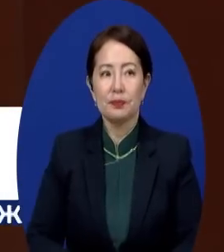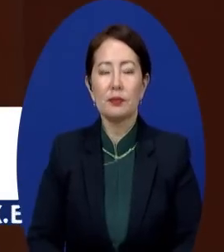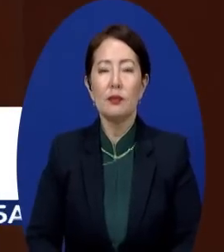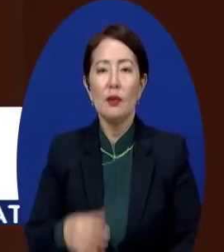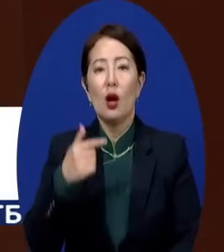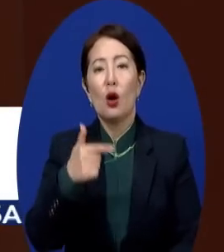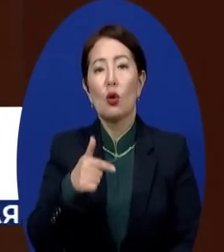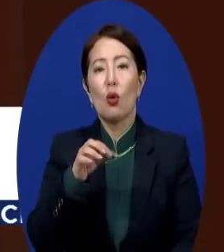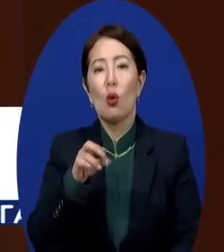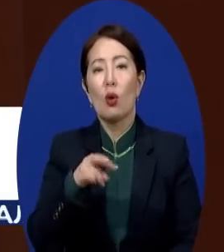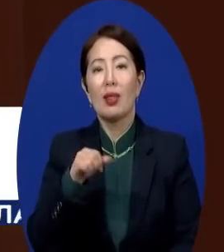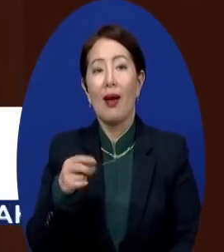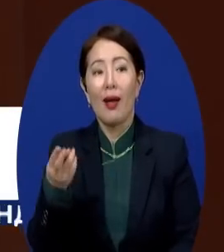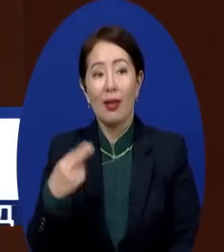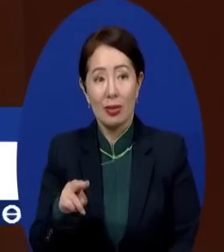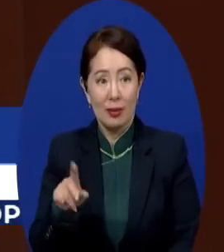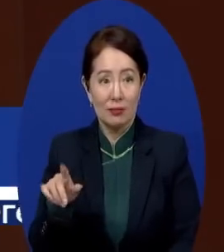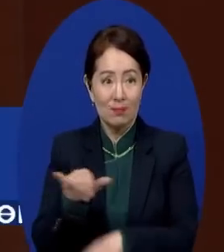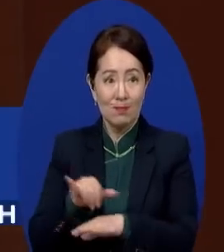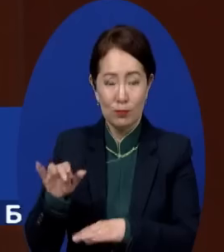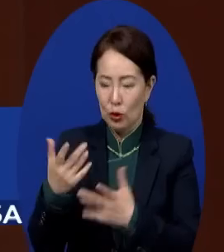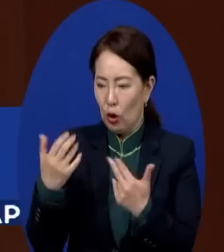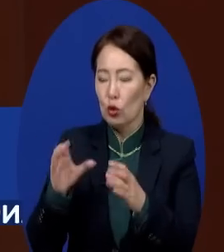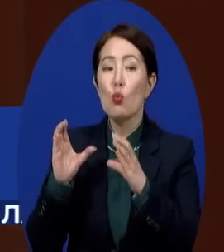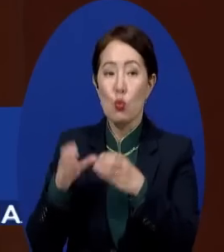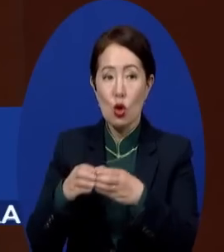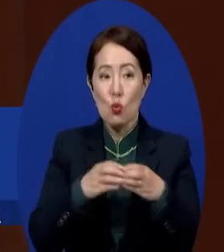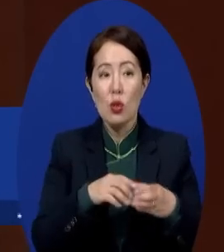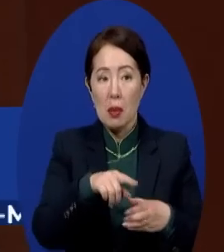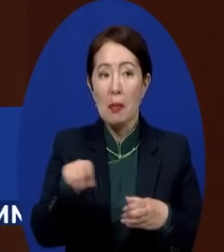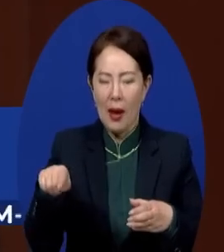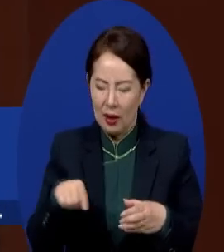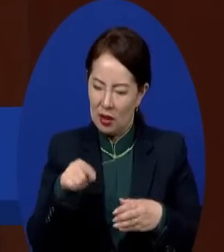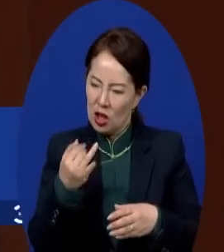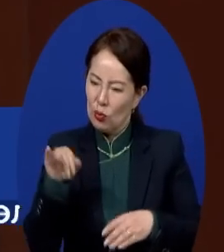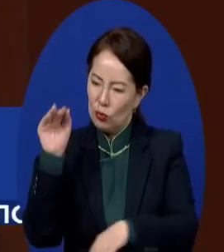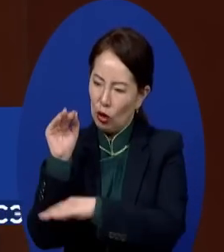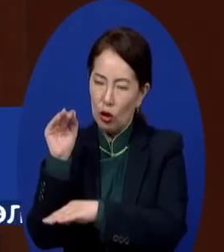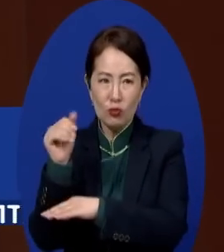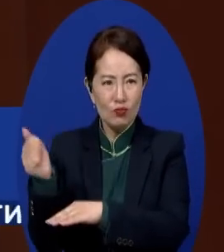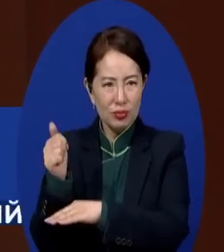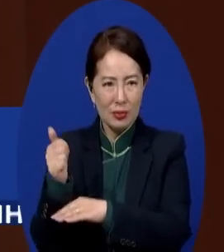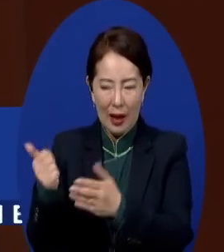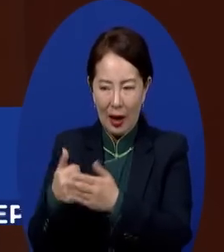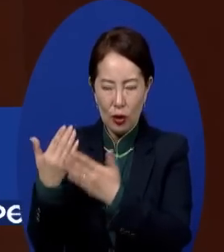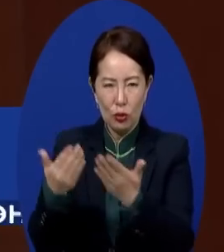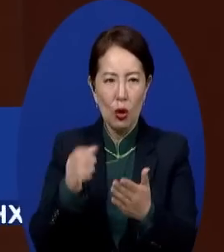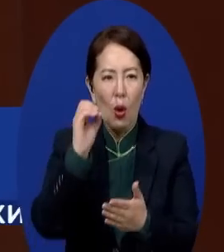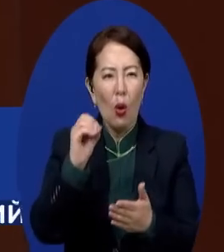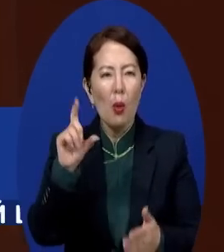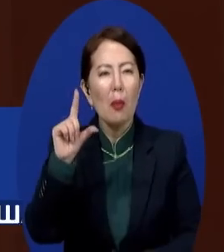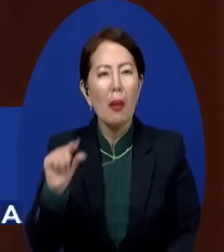улс маш олон бүлгэлүүдтэй тэр төлөөллийг хангах гад босоо оноогоо одоо хувийн ам маш бага